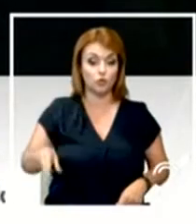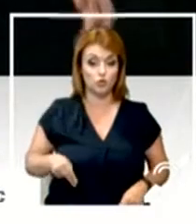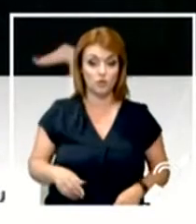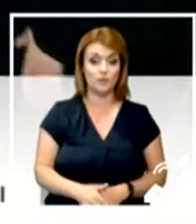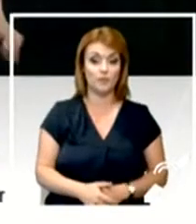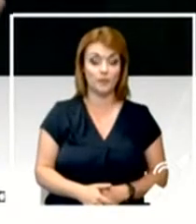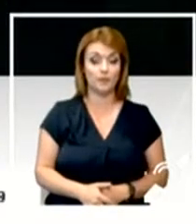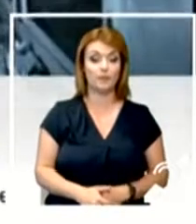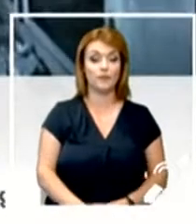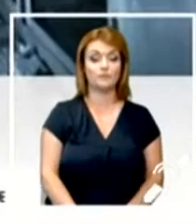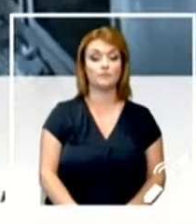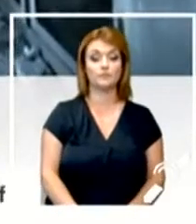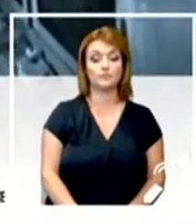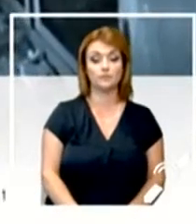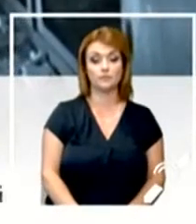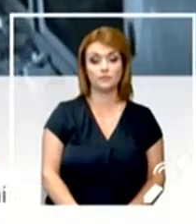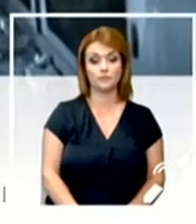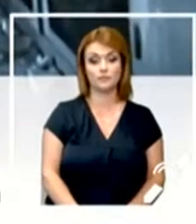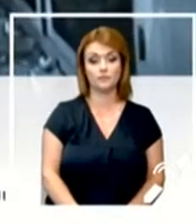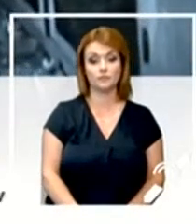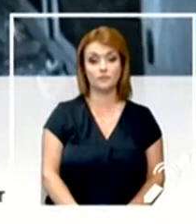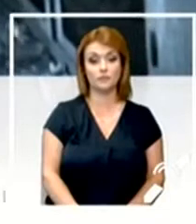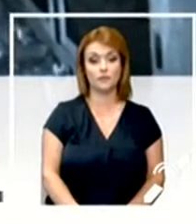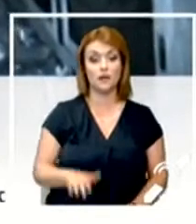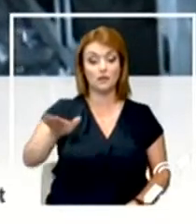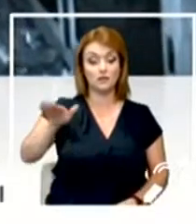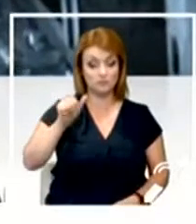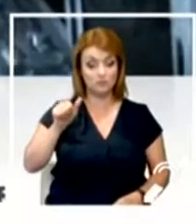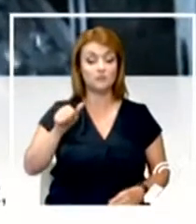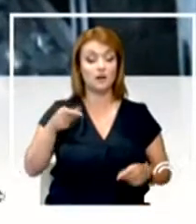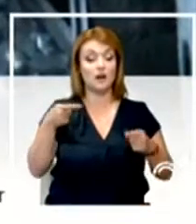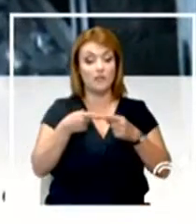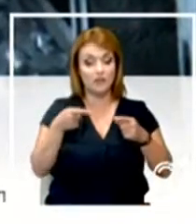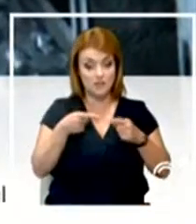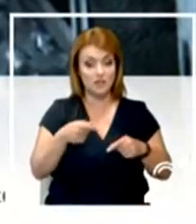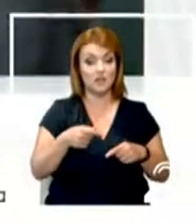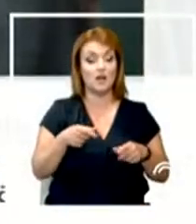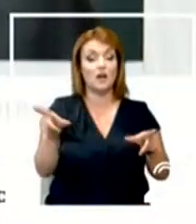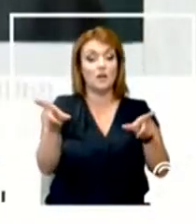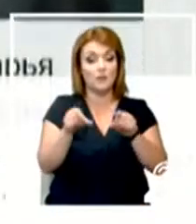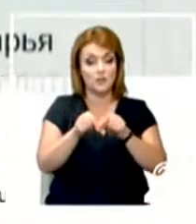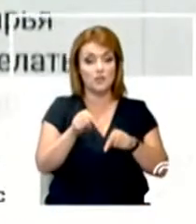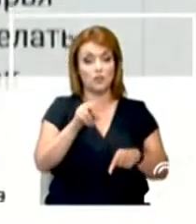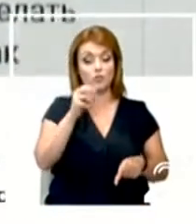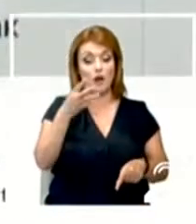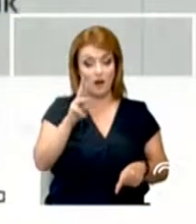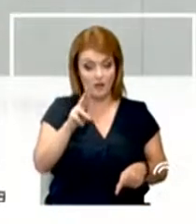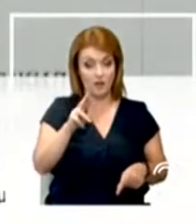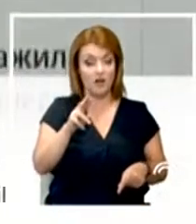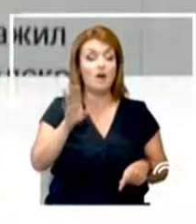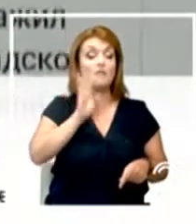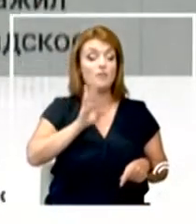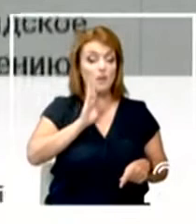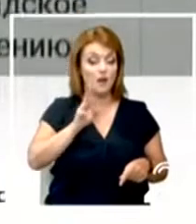secrete ucrainene a pregătit atentatul timp de o lună. A închiriat un apartament în același bloc cu Daria Dughina și a analizat stilul de